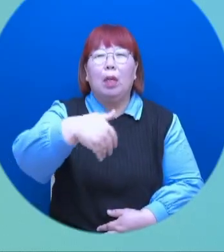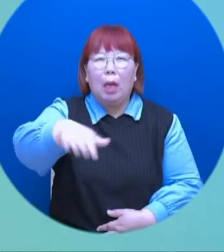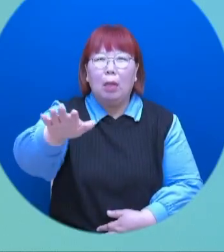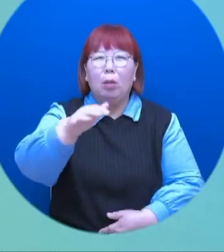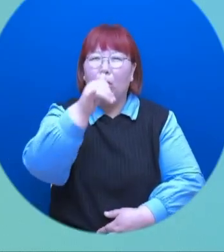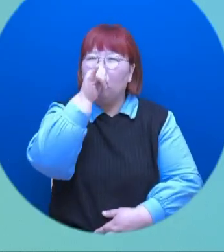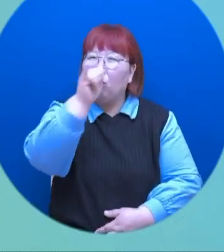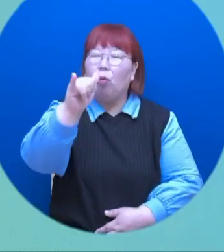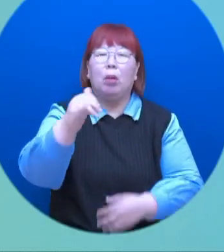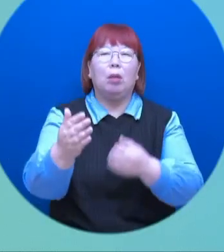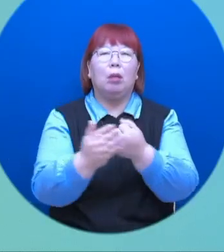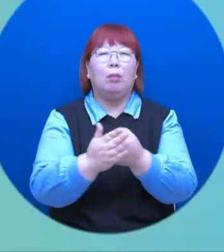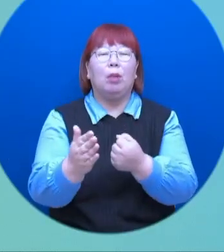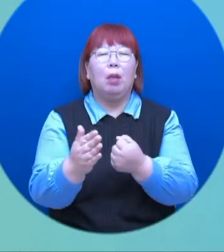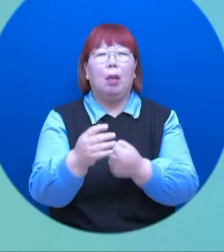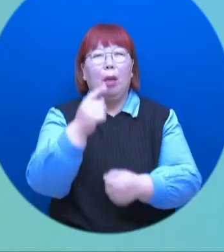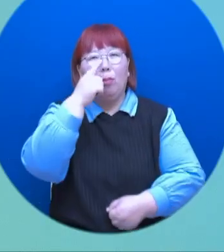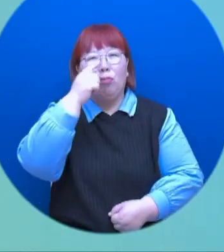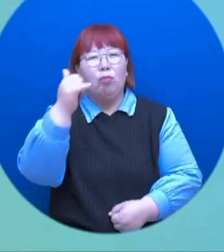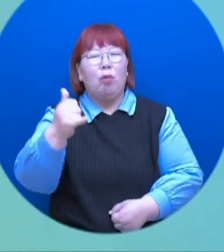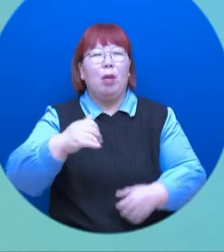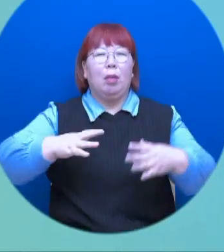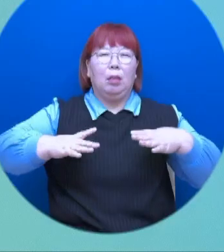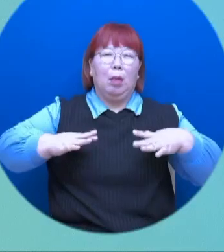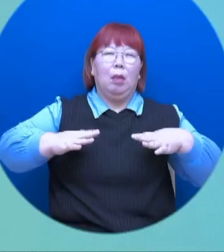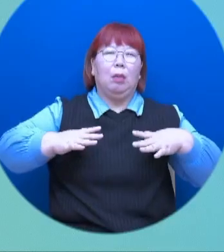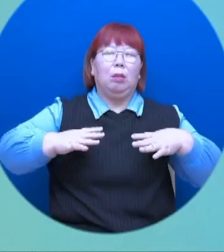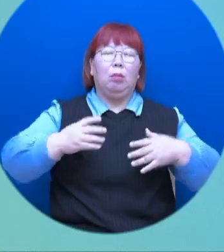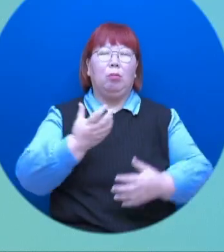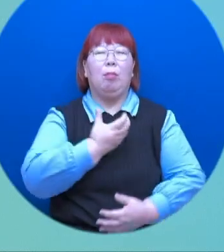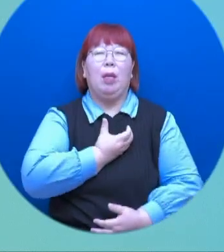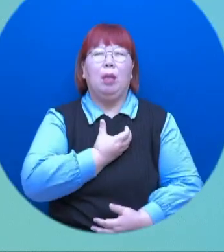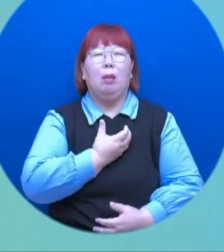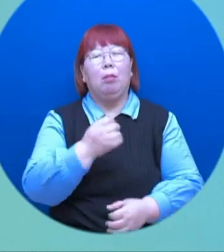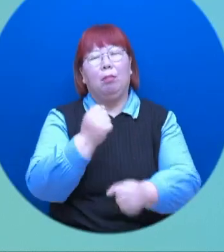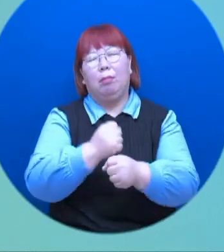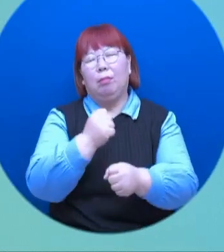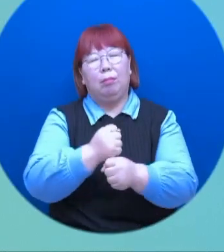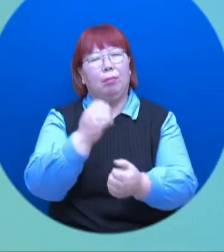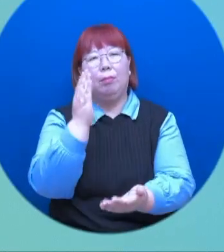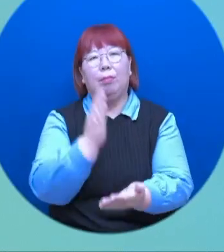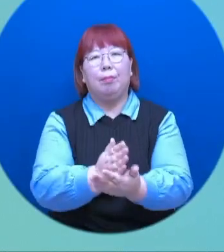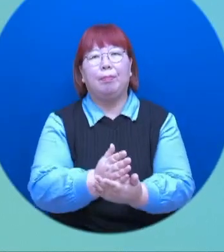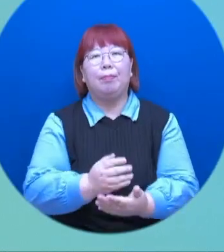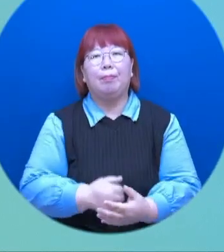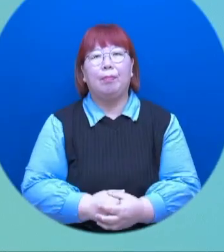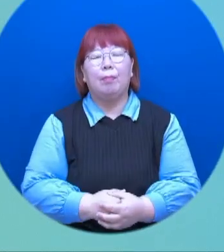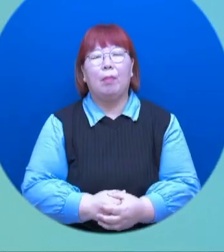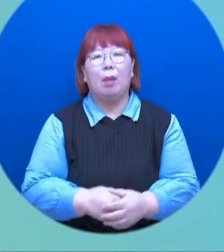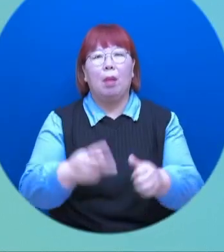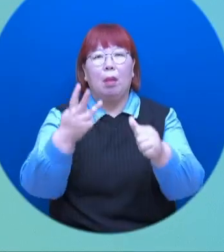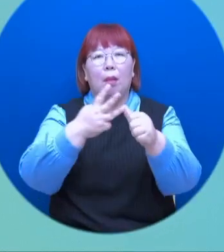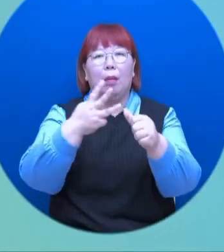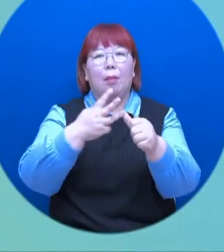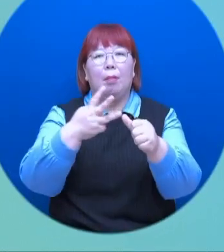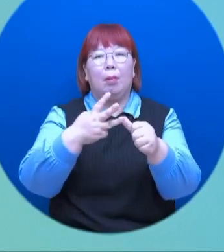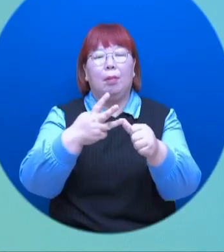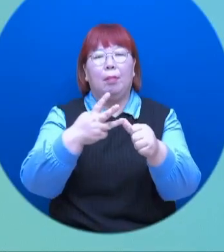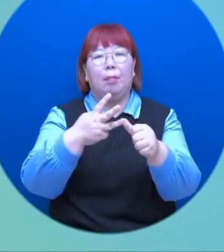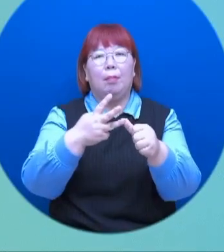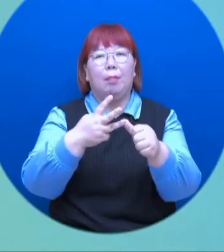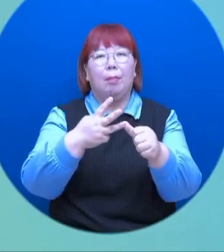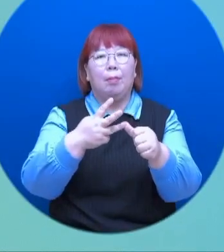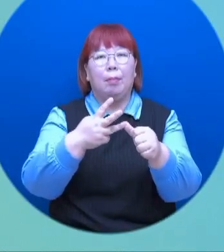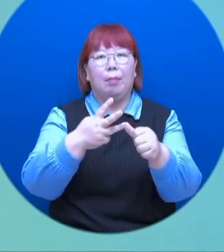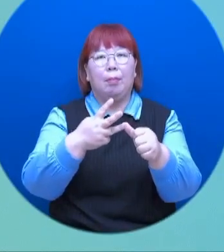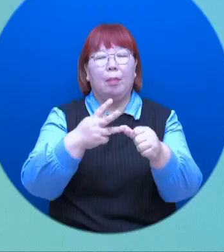우수함으로 부모의 자랑스러운 트로피로 여기지 마세요. 세 번째,